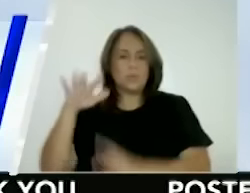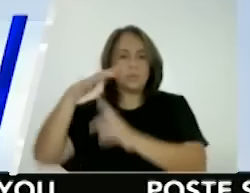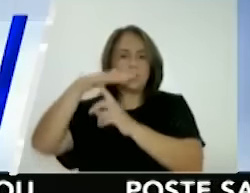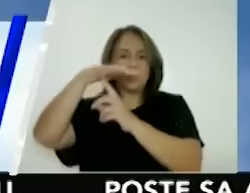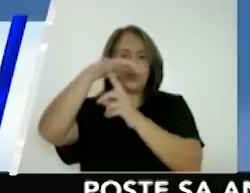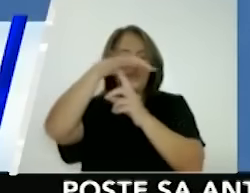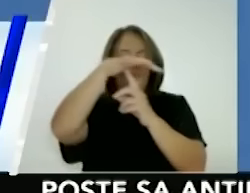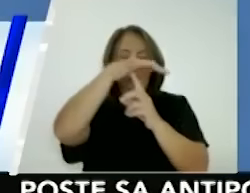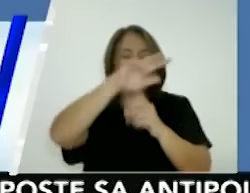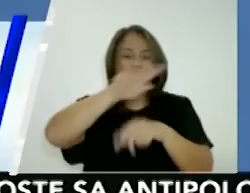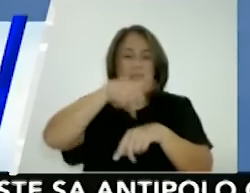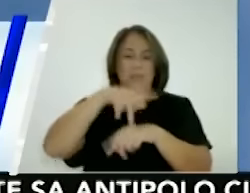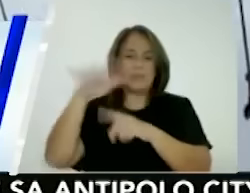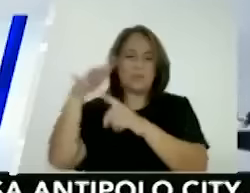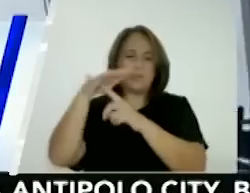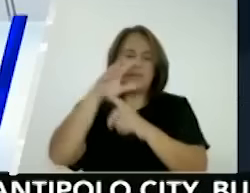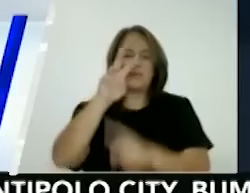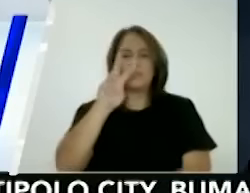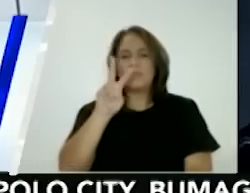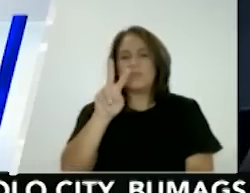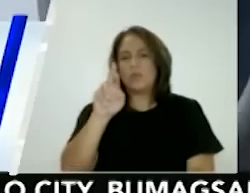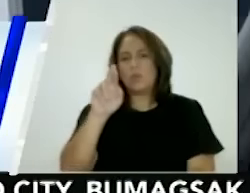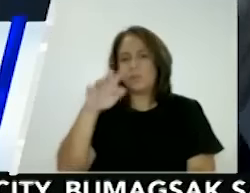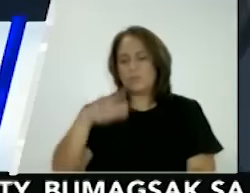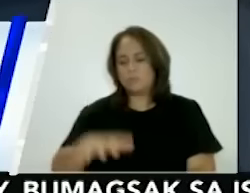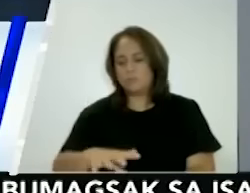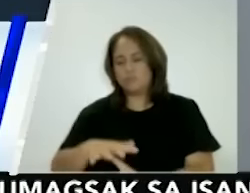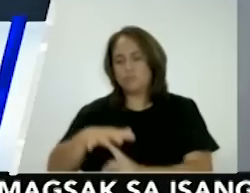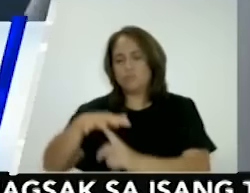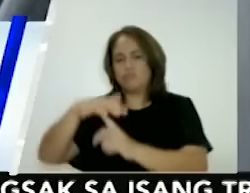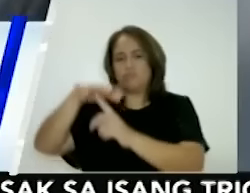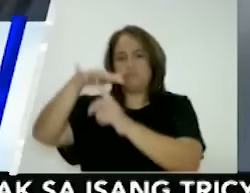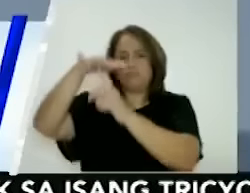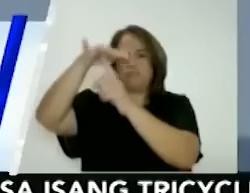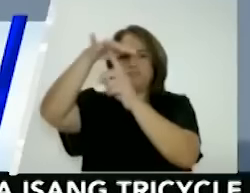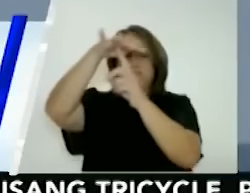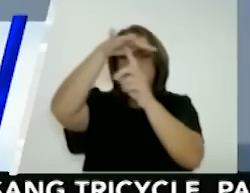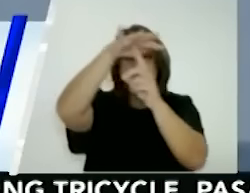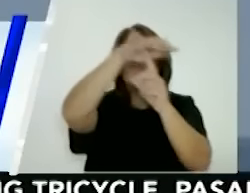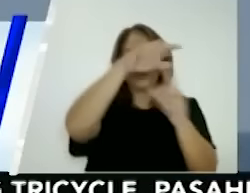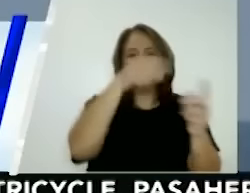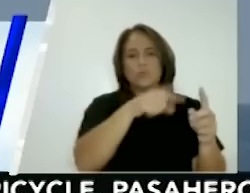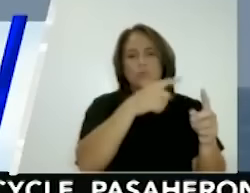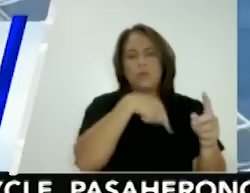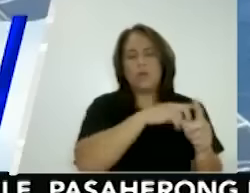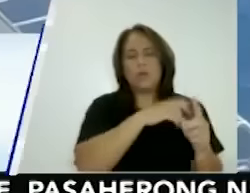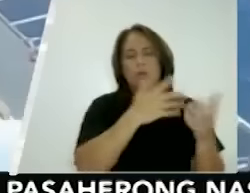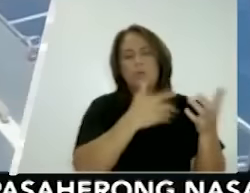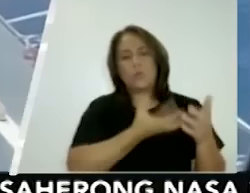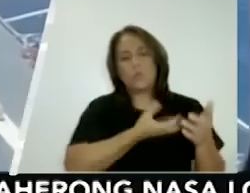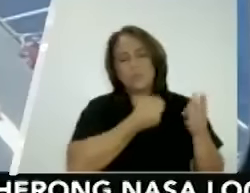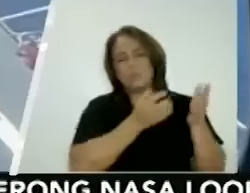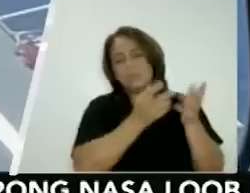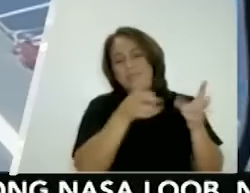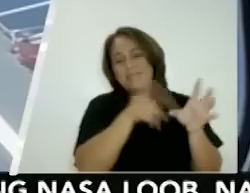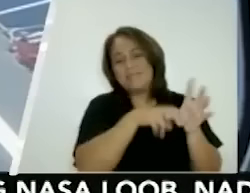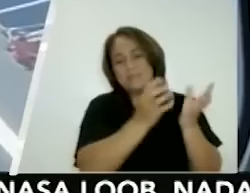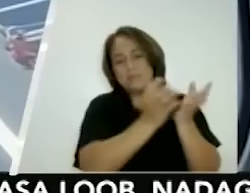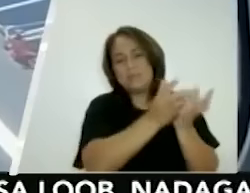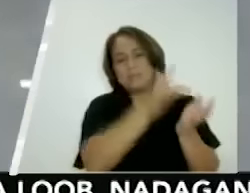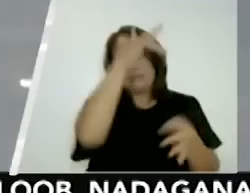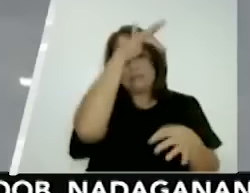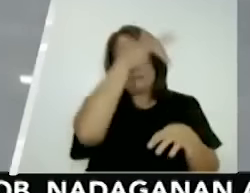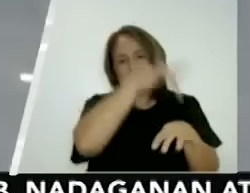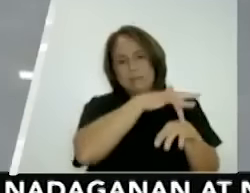sa BRP Ramon Alcaraz patungo sa sinasakyan naming BRP Davao del Sur. Nag-touch and go ito bilang bahagi